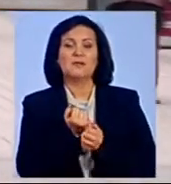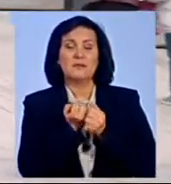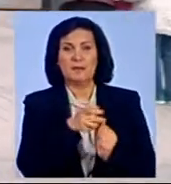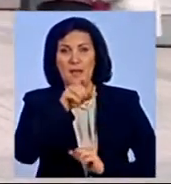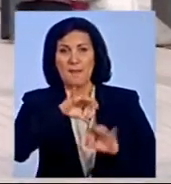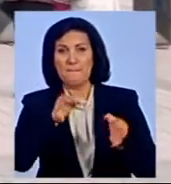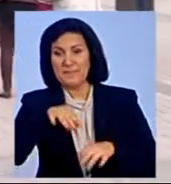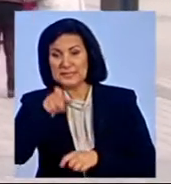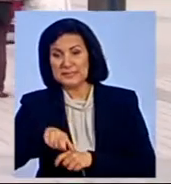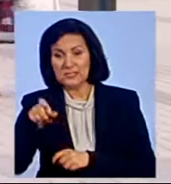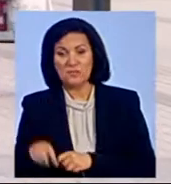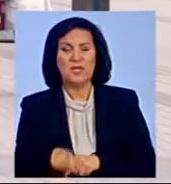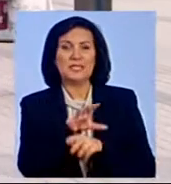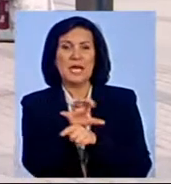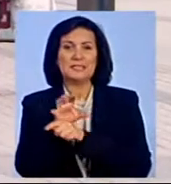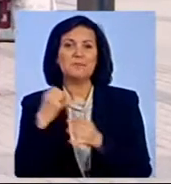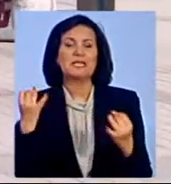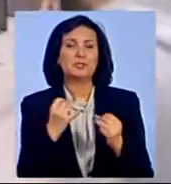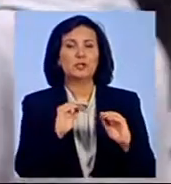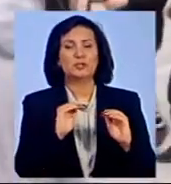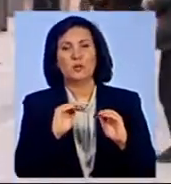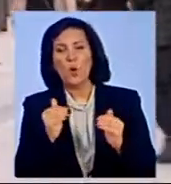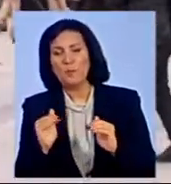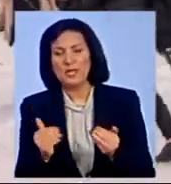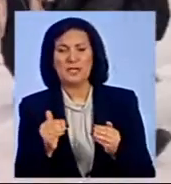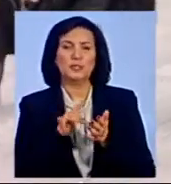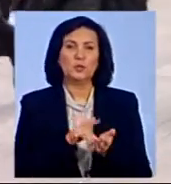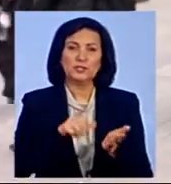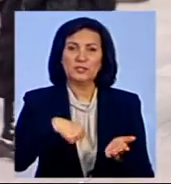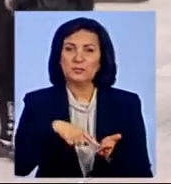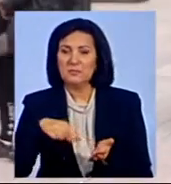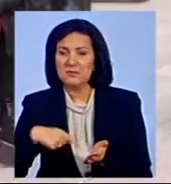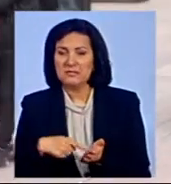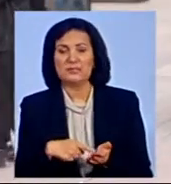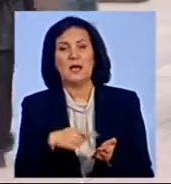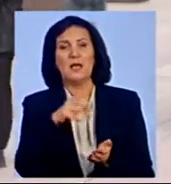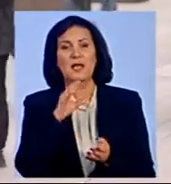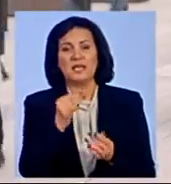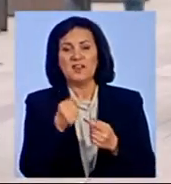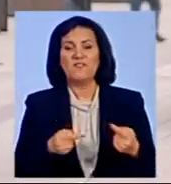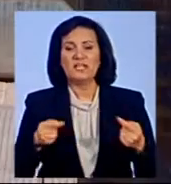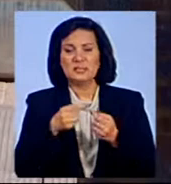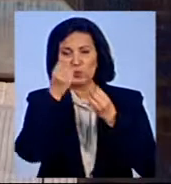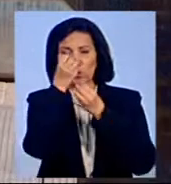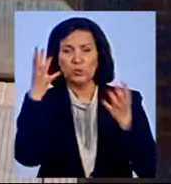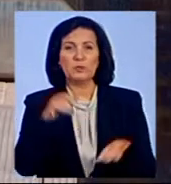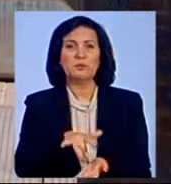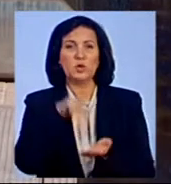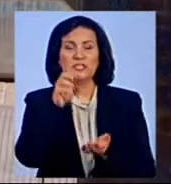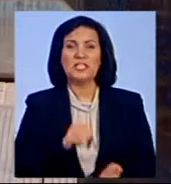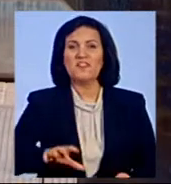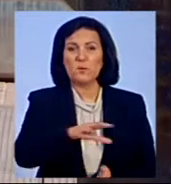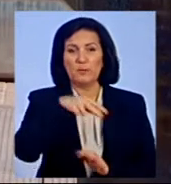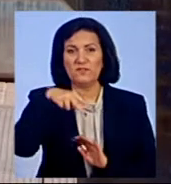та угорського Печа. На знімках історичні об'єкти та туристичні місця цих двох міст. Їх визначили культурними столицями Європи